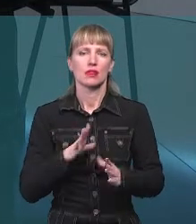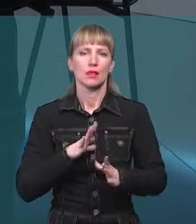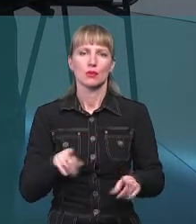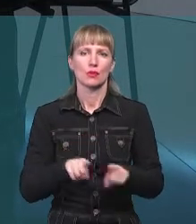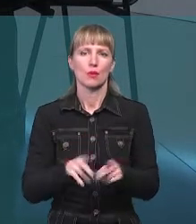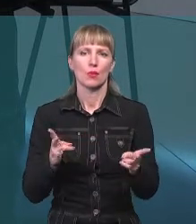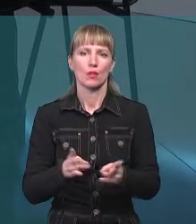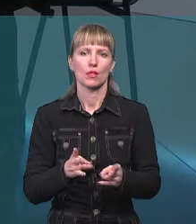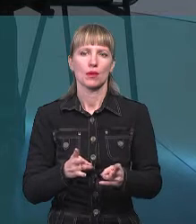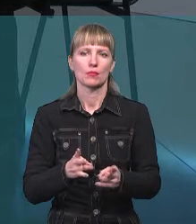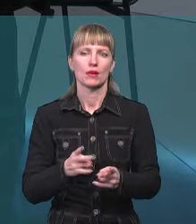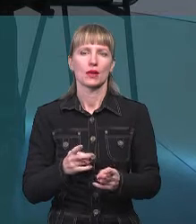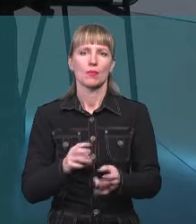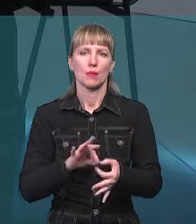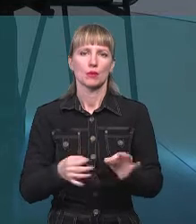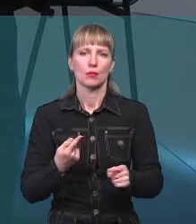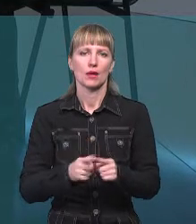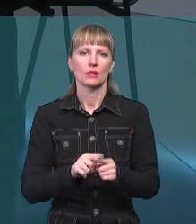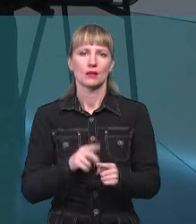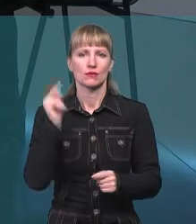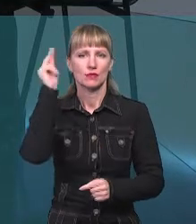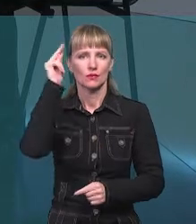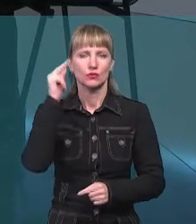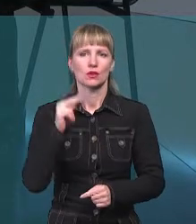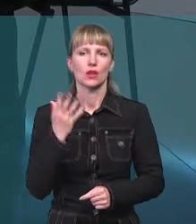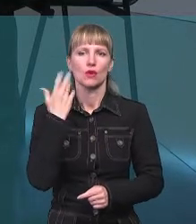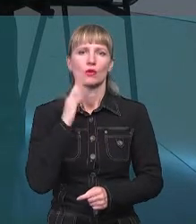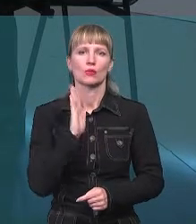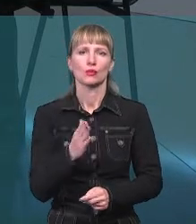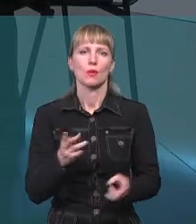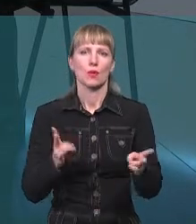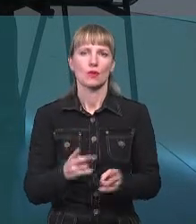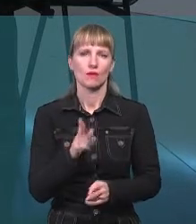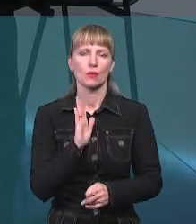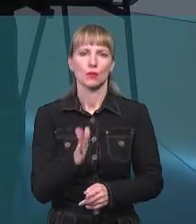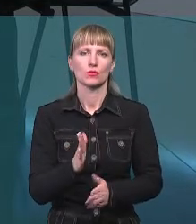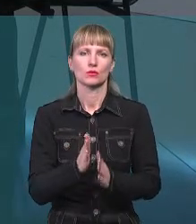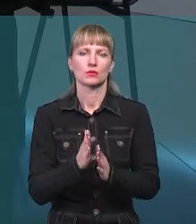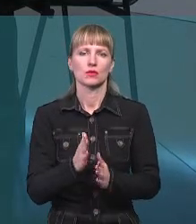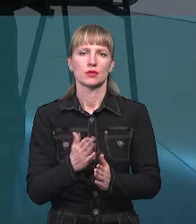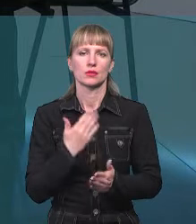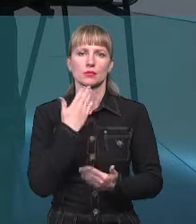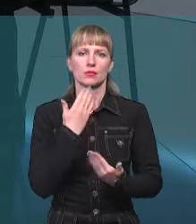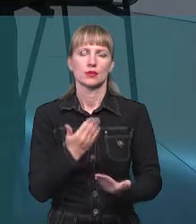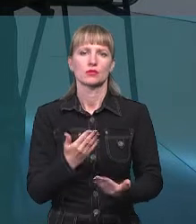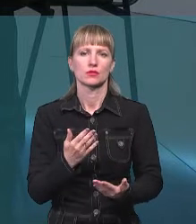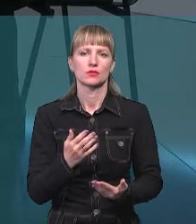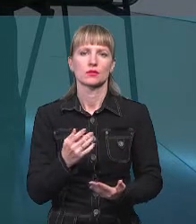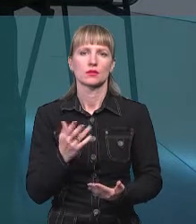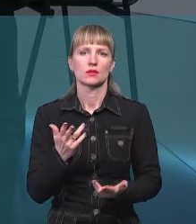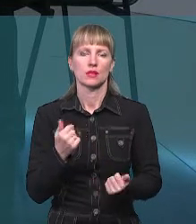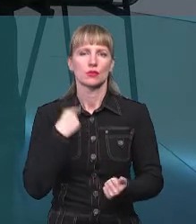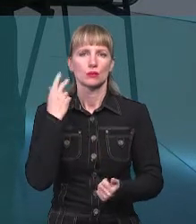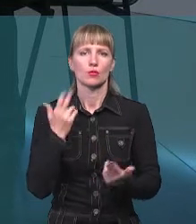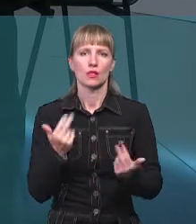потреби детальніше це вивчати. А коли стане потреба, ви будете звертатись до Держмолодьжитла? Я думаю, що